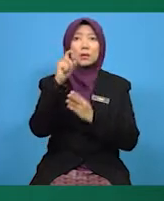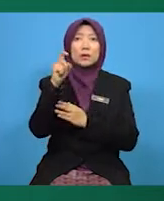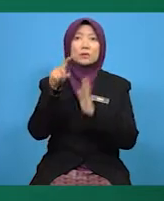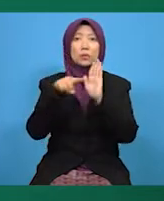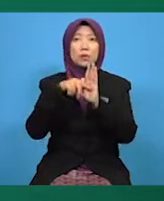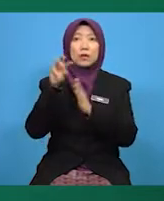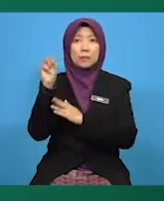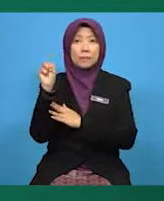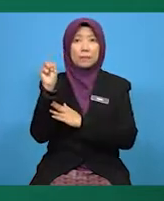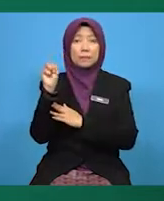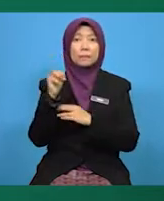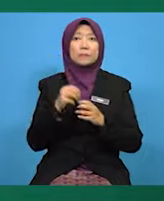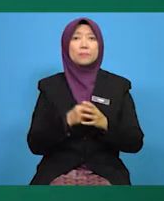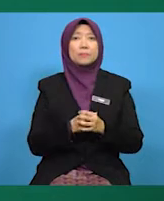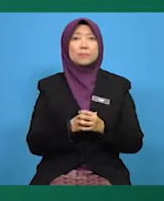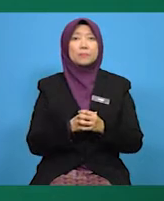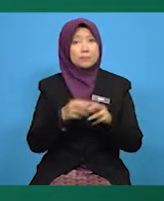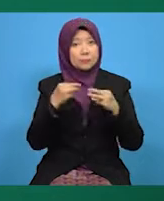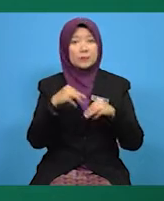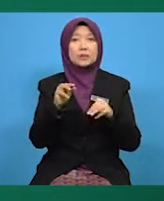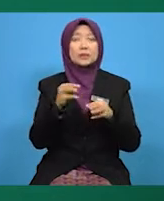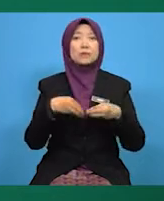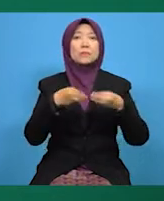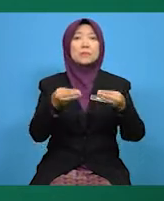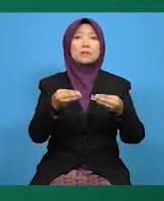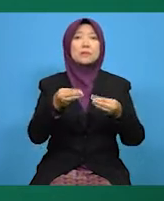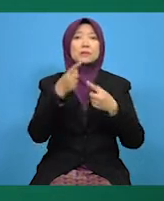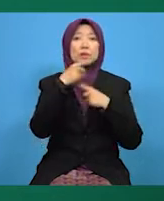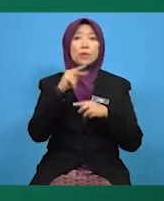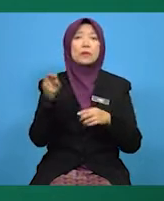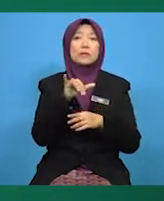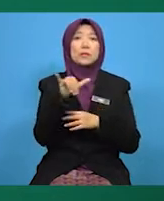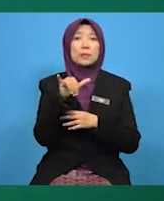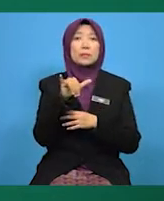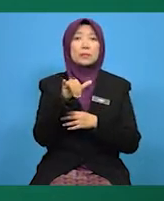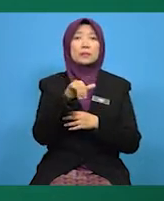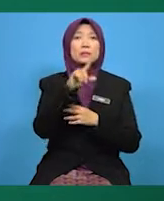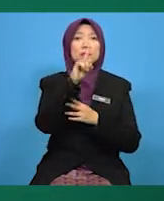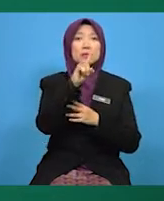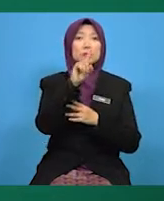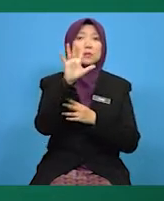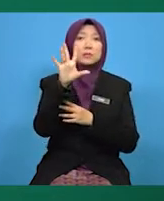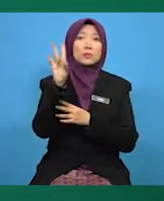X tolak M. Masih memberikan jawapan yang sama, iaitu